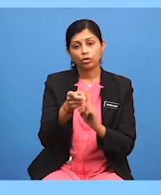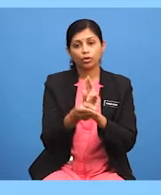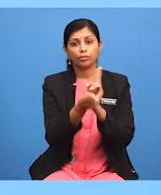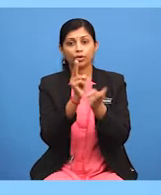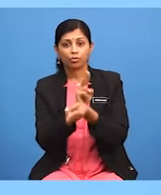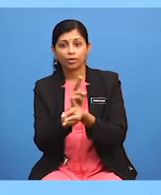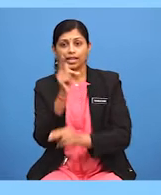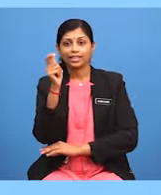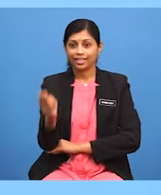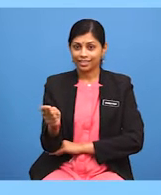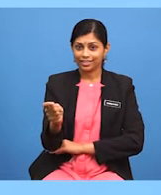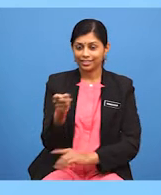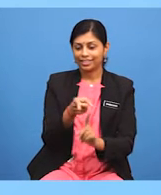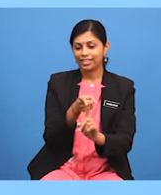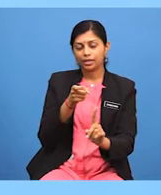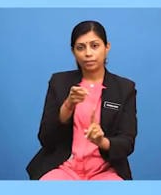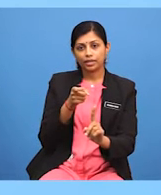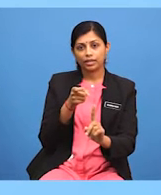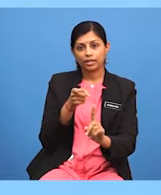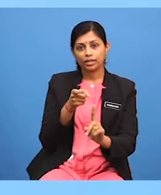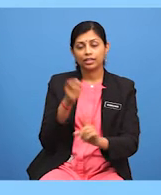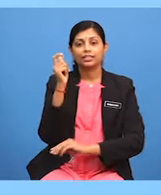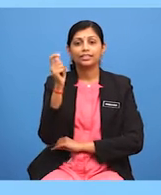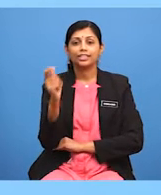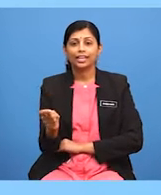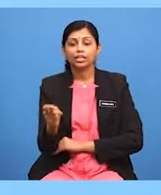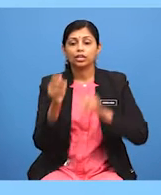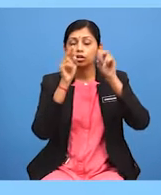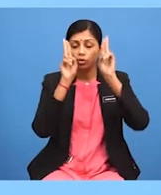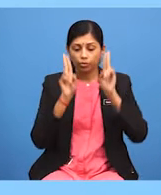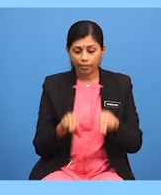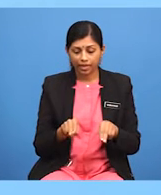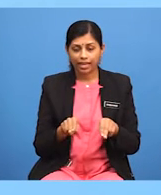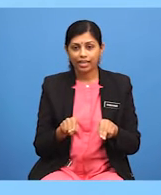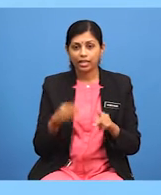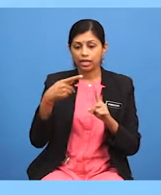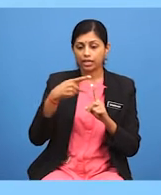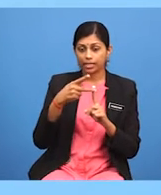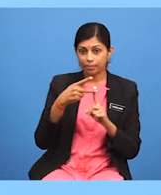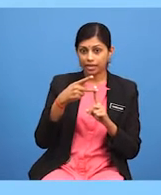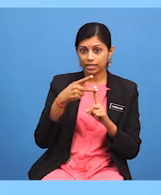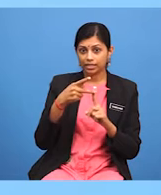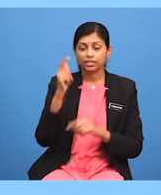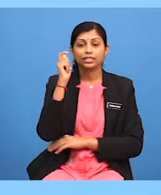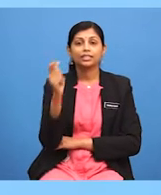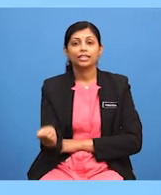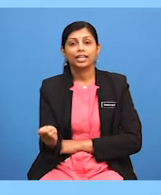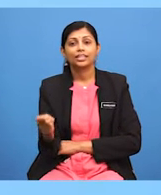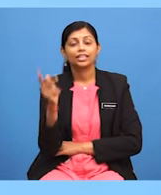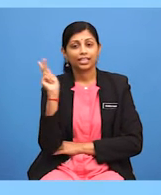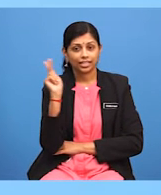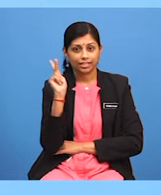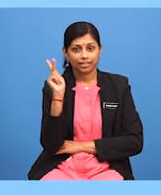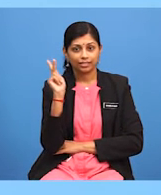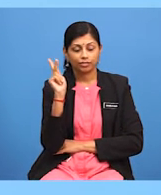diletakkan pada ketinggian 0.8 meter di atas sebuah meja.